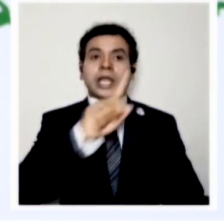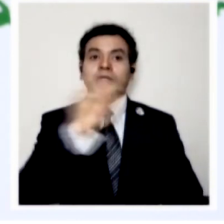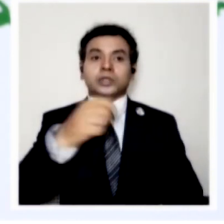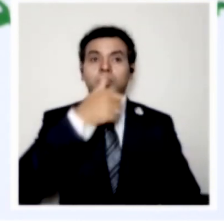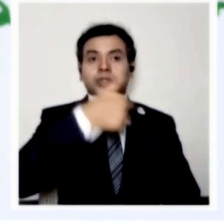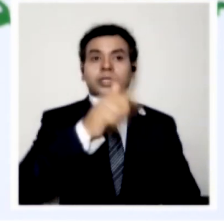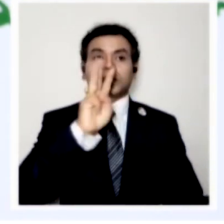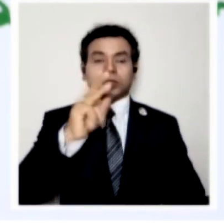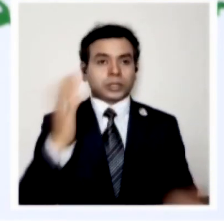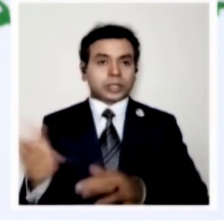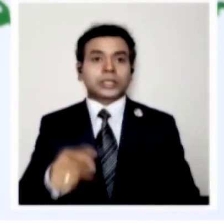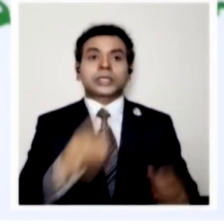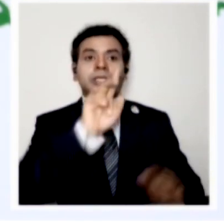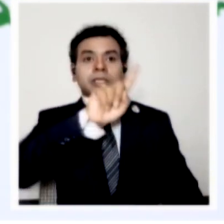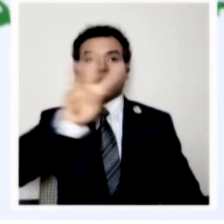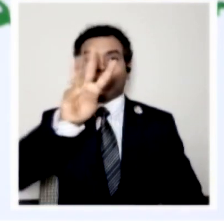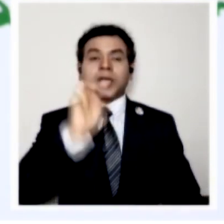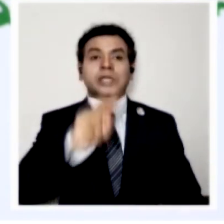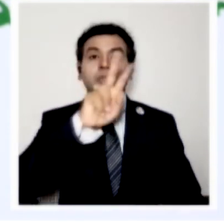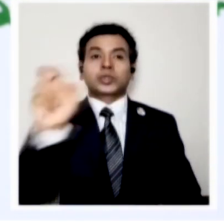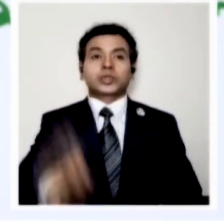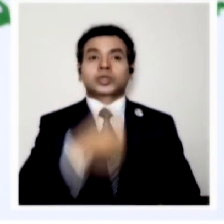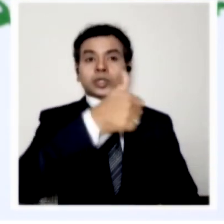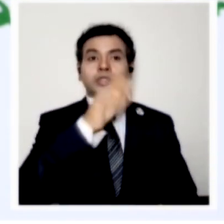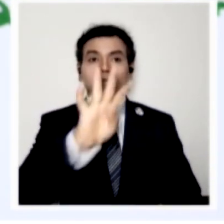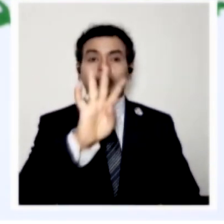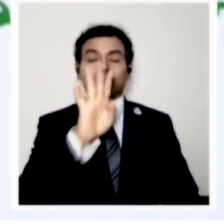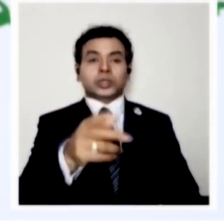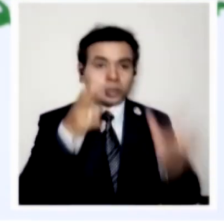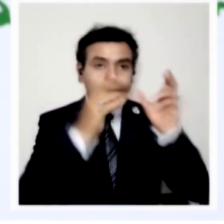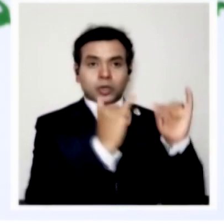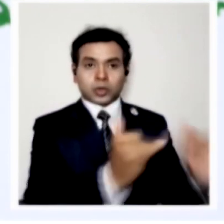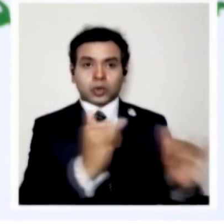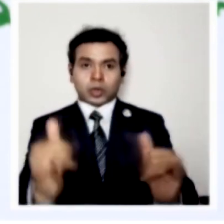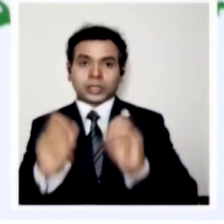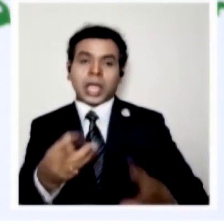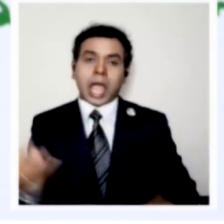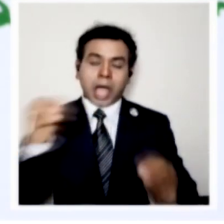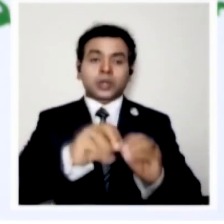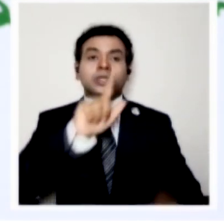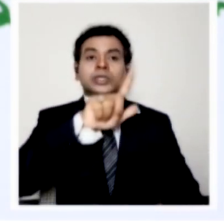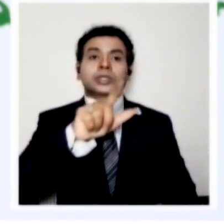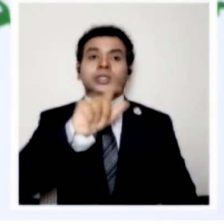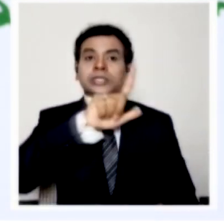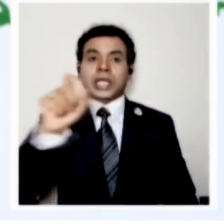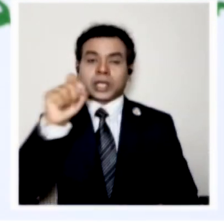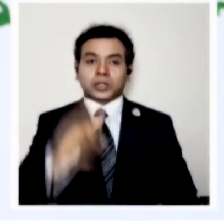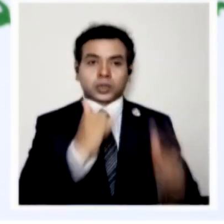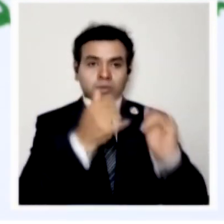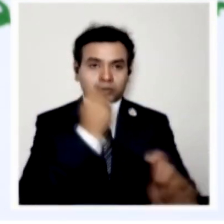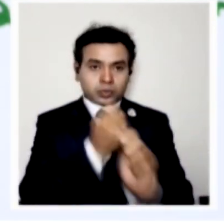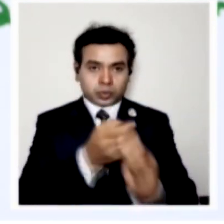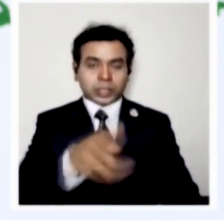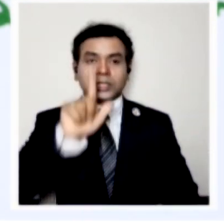এ পর্যন্ত ছাড় পেয়েছেন 2,163 জন। মোট আইসোলেশন শয্যা 13,264টি।